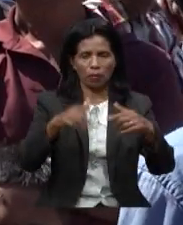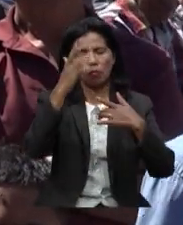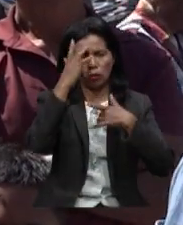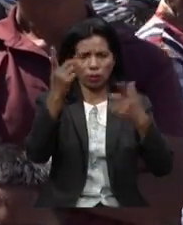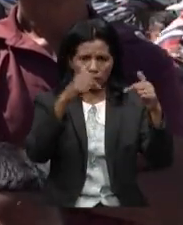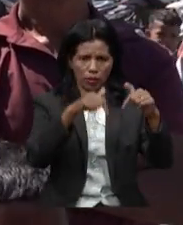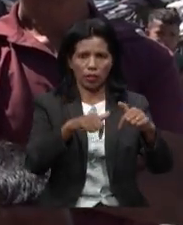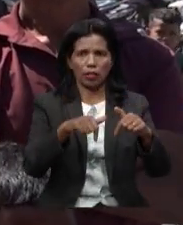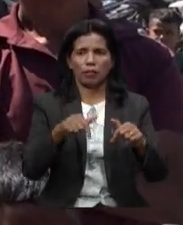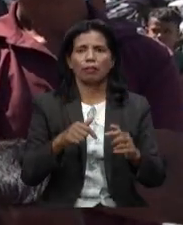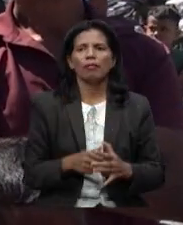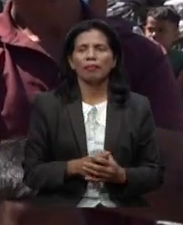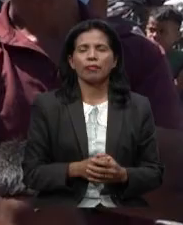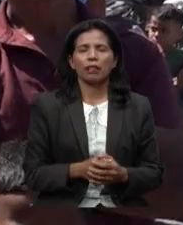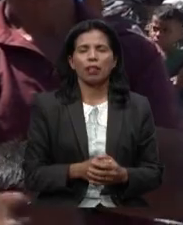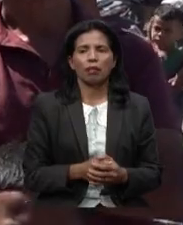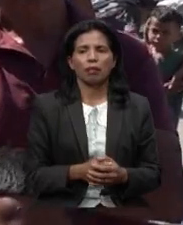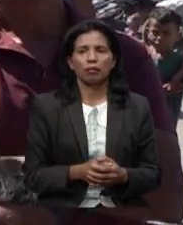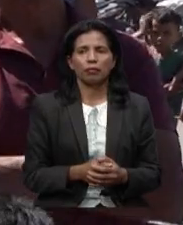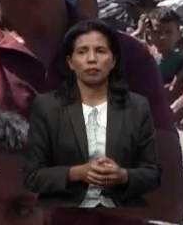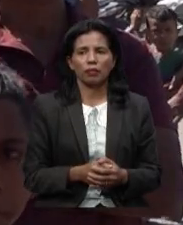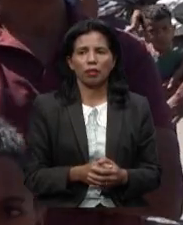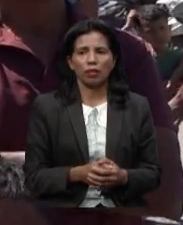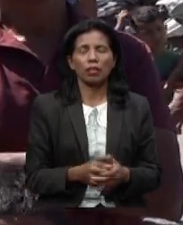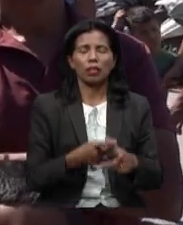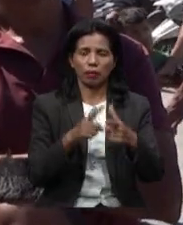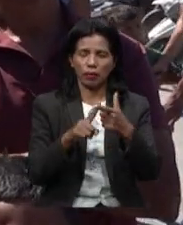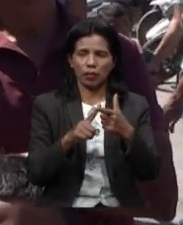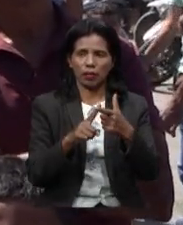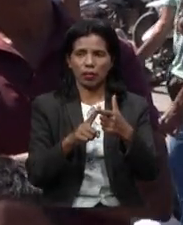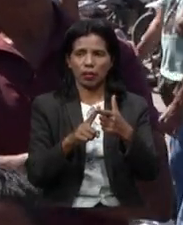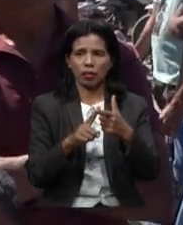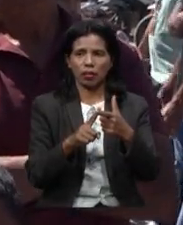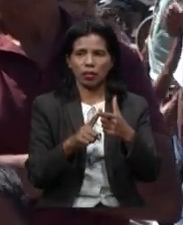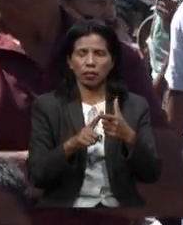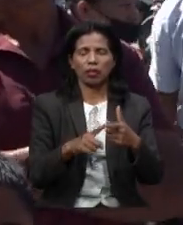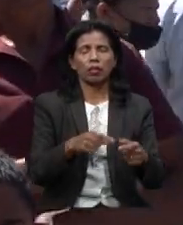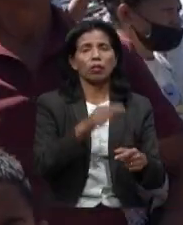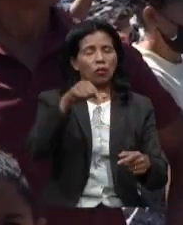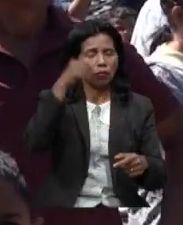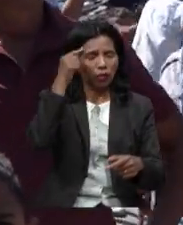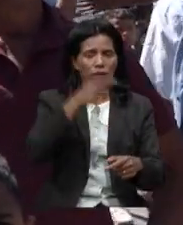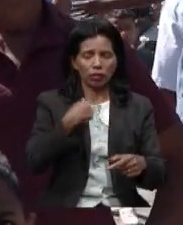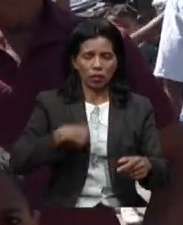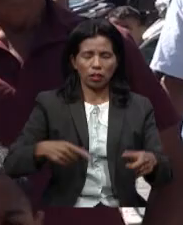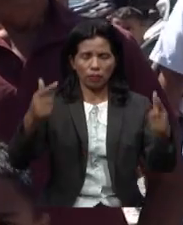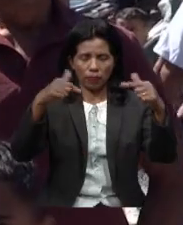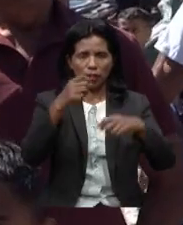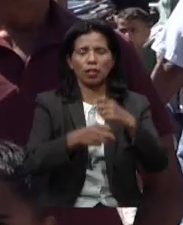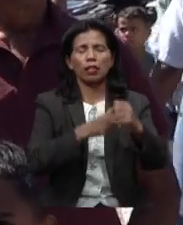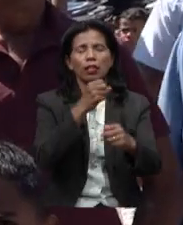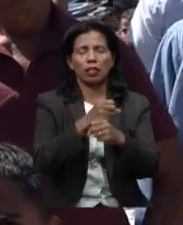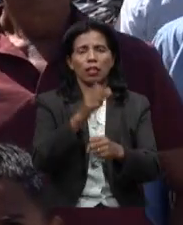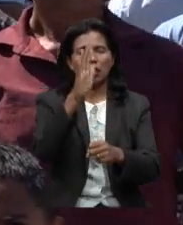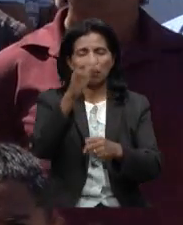mai ne. Nega, dia sedang ada pois. Pemerintah Sina mai ne tinan lima o tinan sanol ma pun